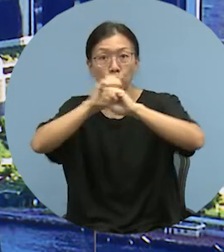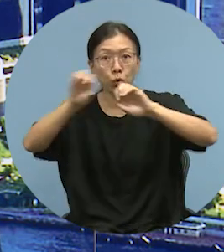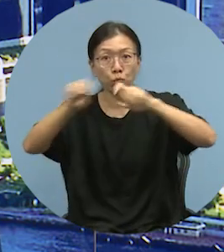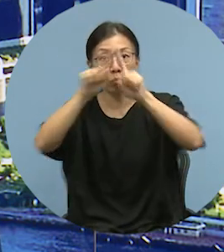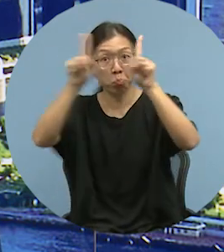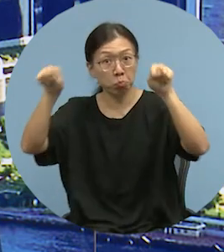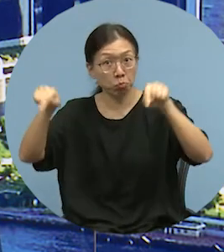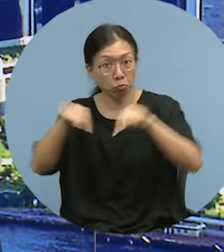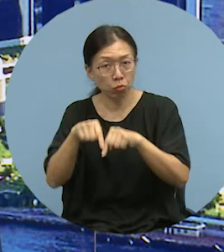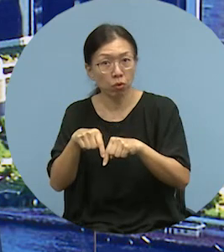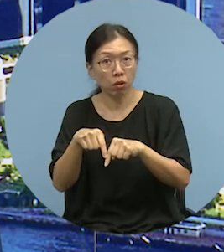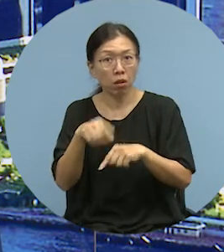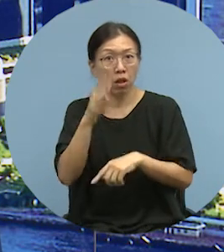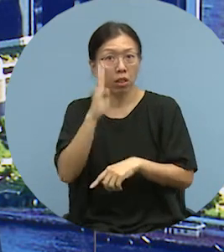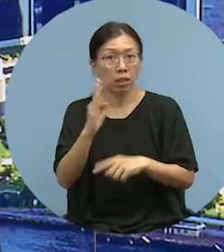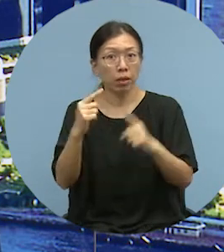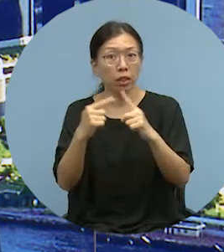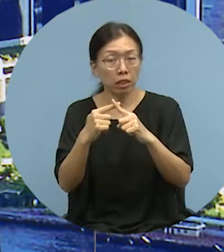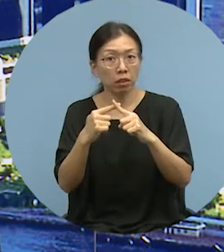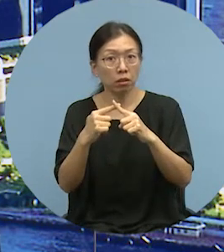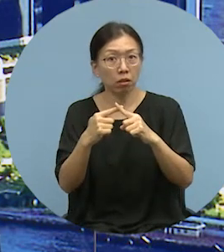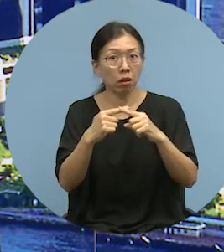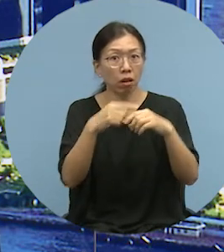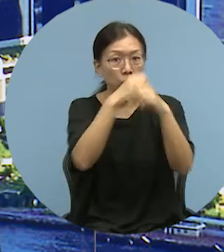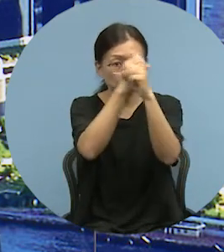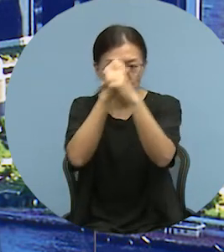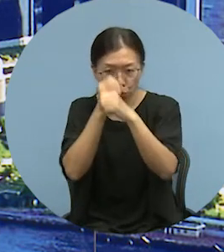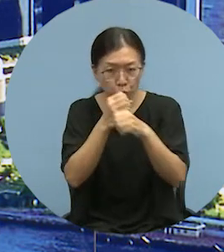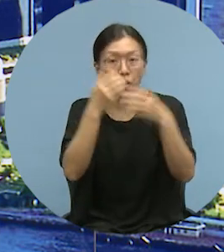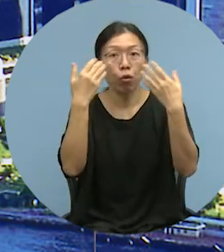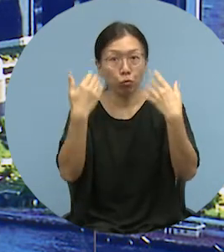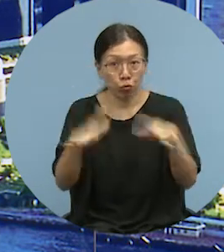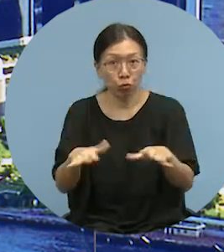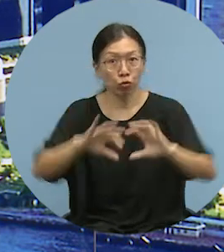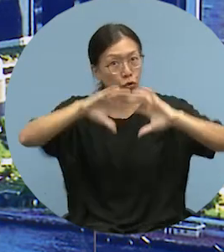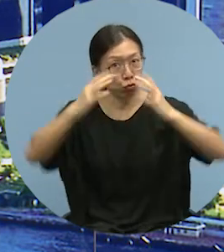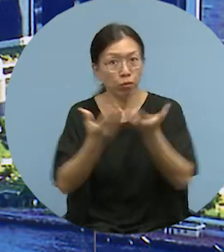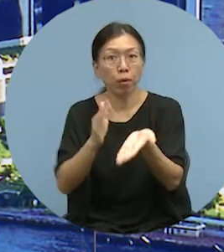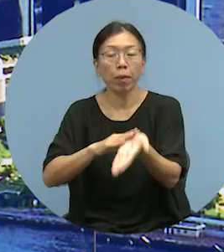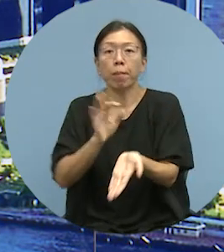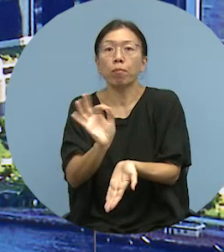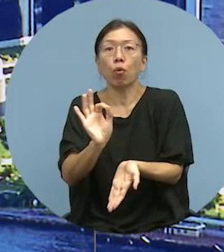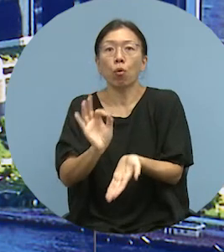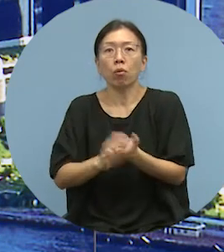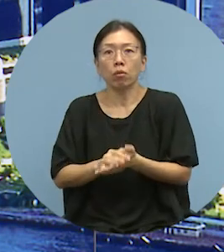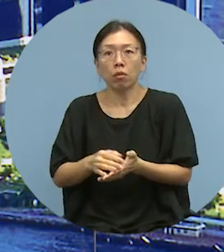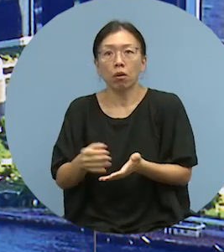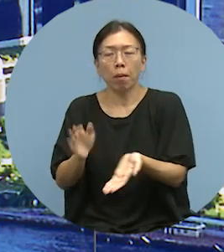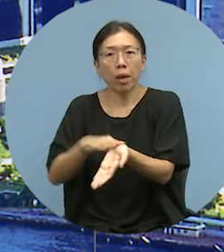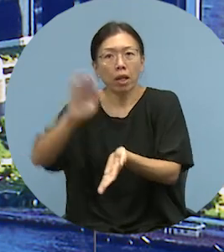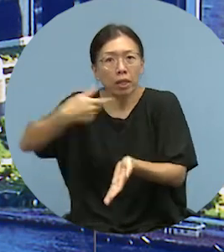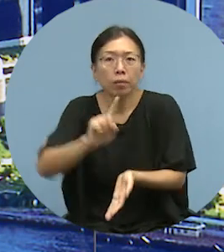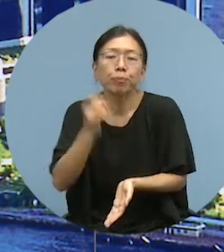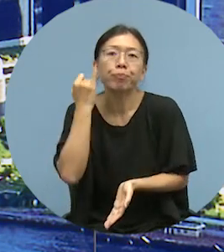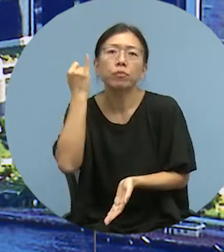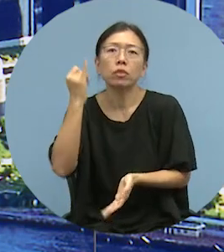大概400人住客咧就做咗測試，就全部都係陰性。呢個病例暫時都係揾唔到源頭嘅。咁佢小朋